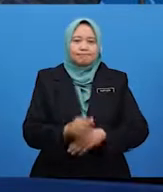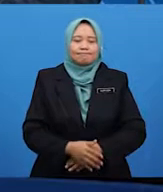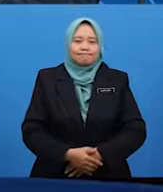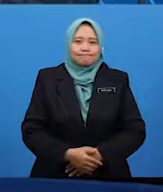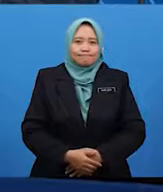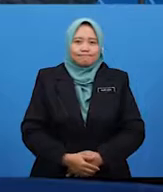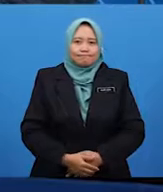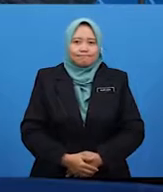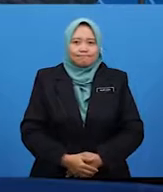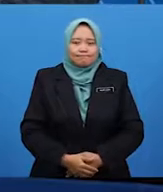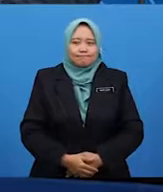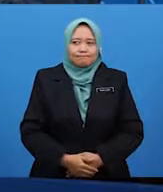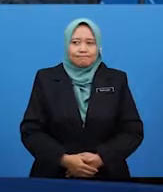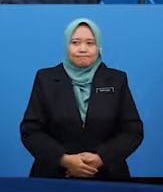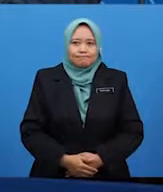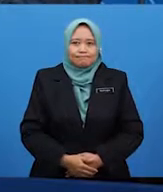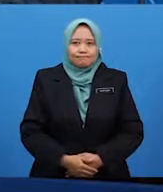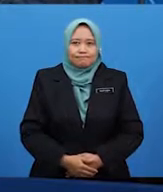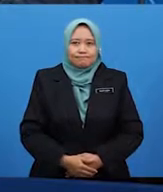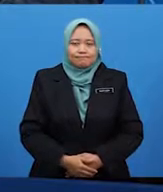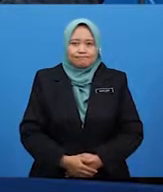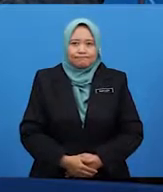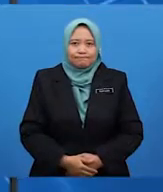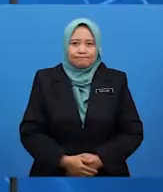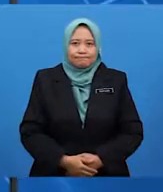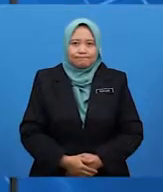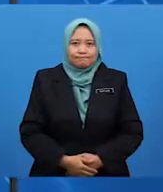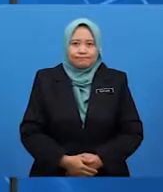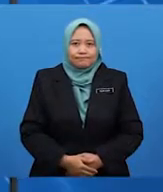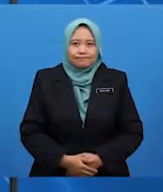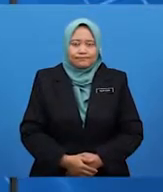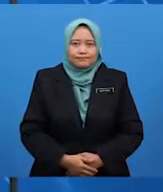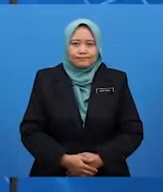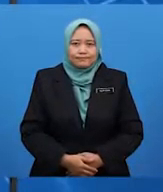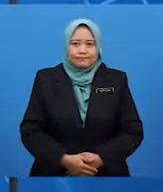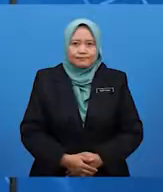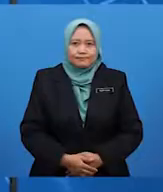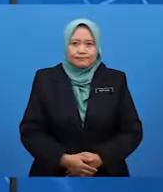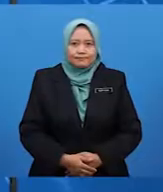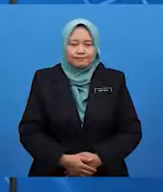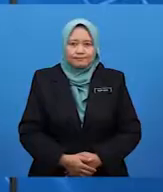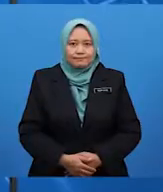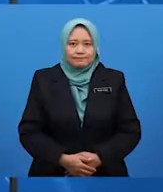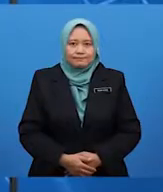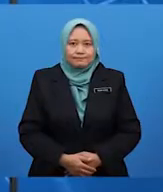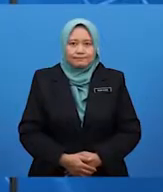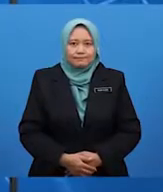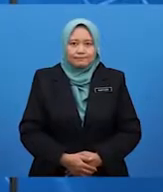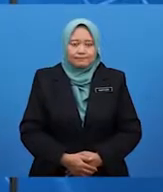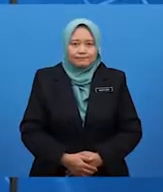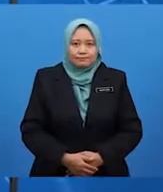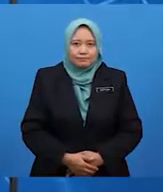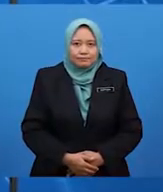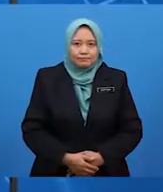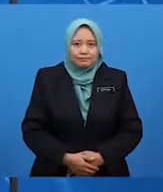Dan kita sambung bersama dengan Cikgu Arif tentang bidang perekaan pula Cikgu Arif. Okey, baik. Cikgu Don, Cikgu Wan dan juga pelajar-pelajar di luar sana,